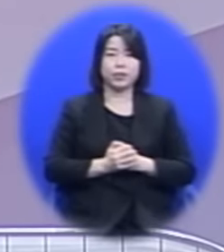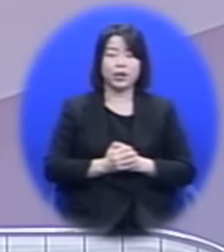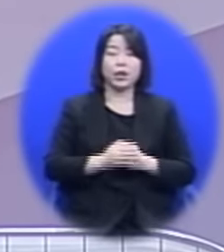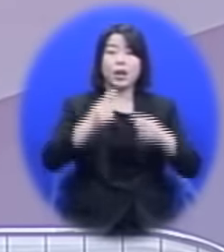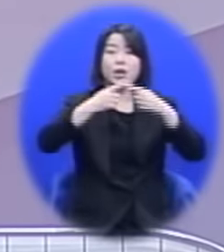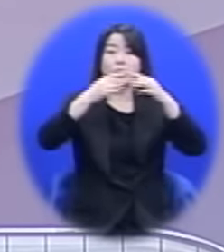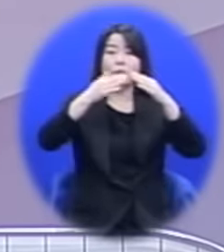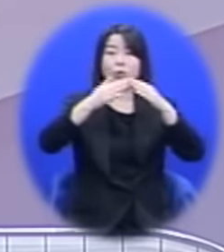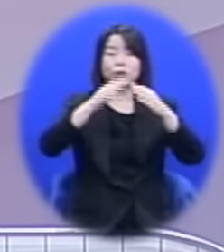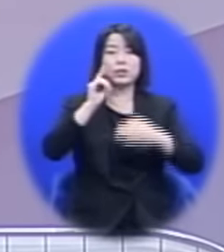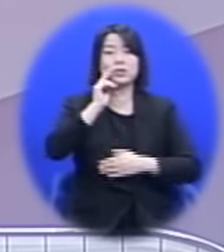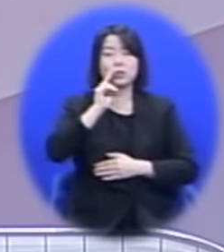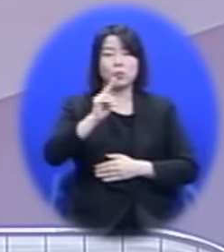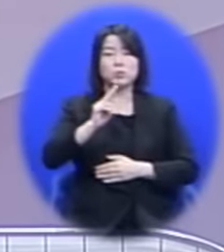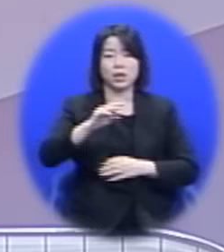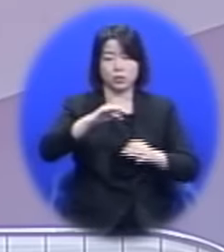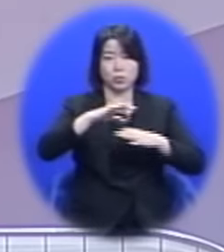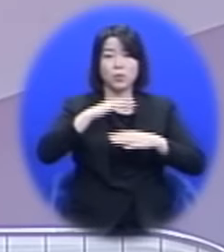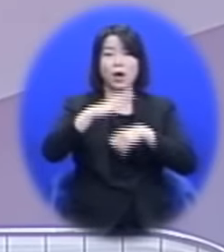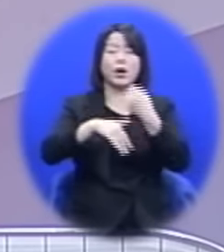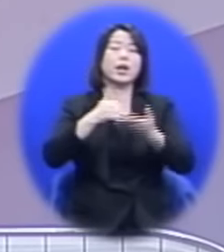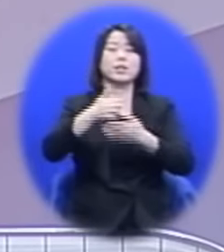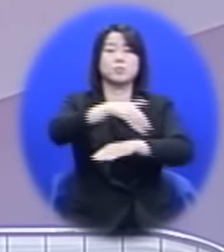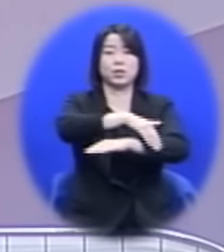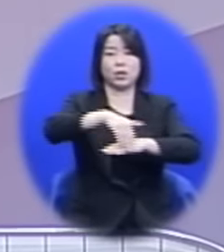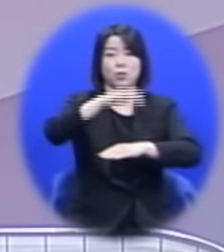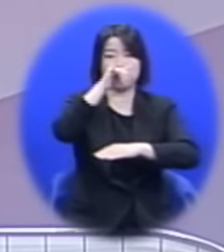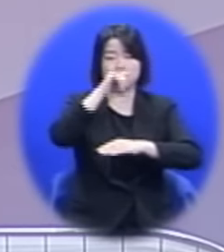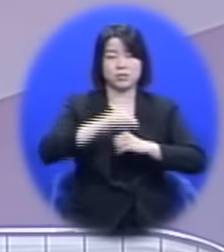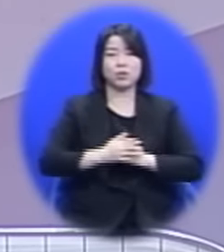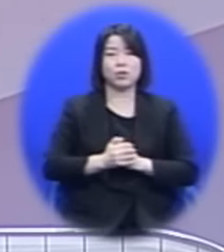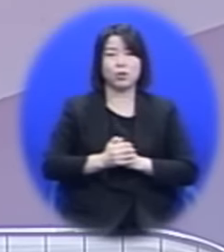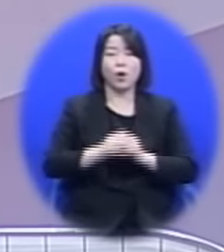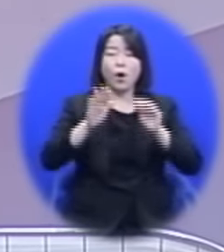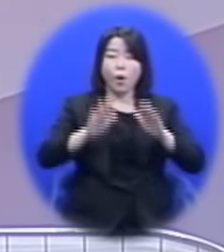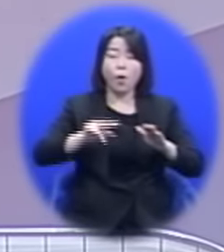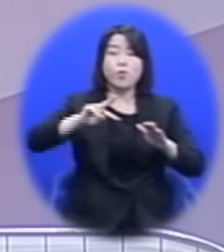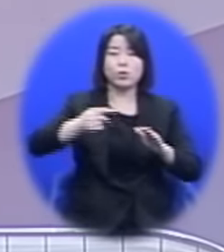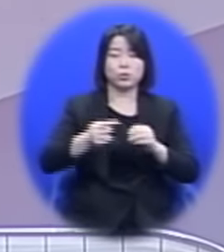교회는 너무나 놀라운 하나님의 계획입니다. 오늘도